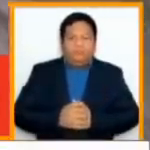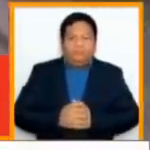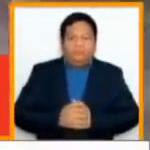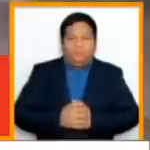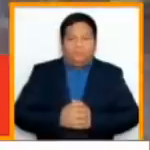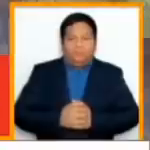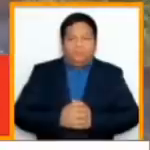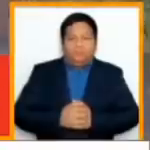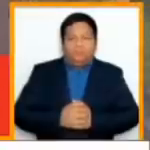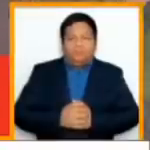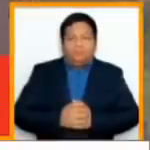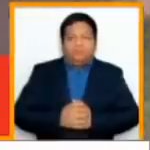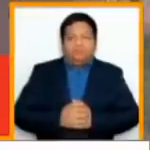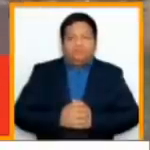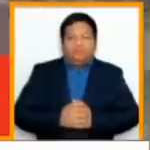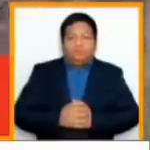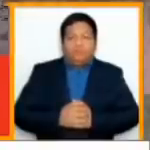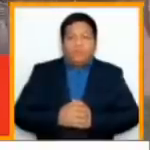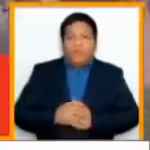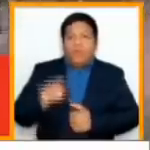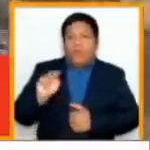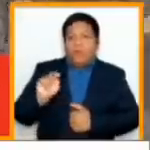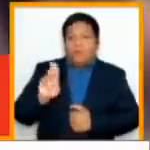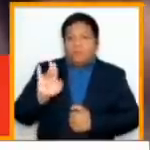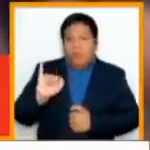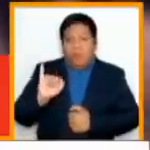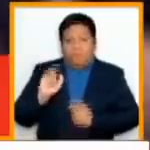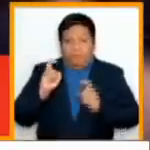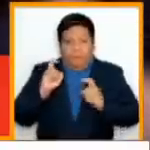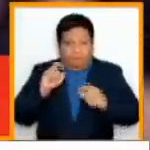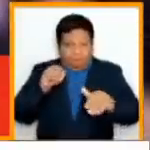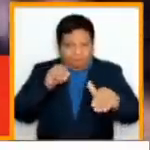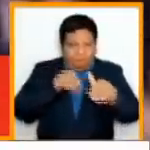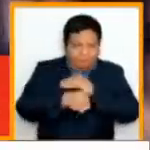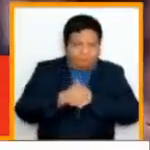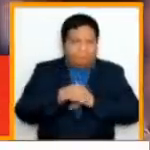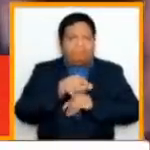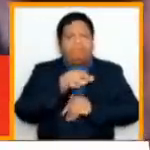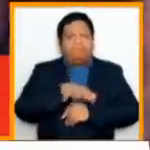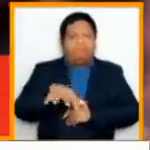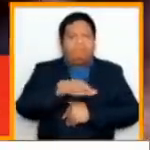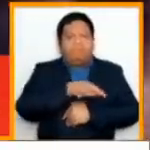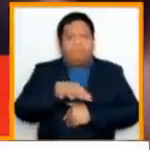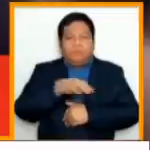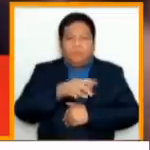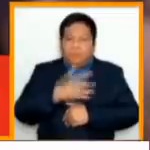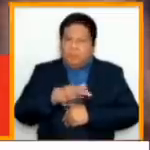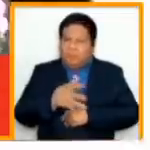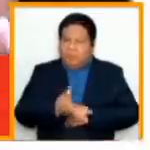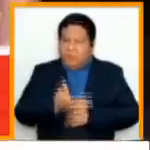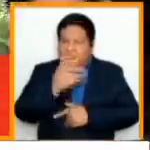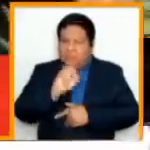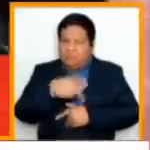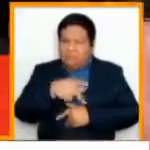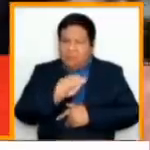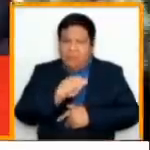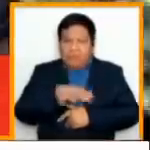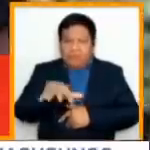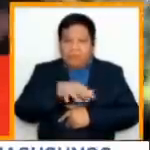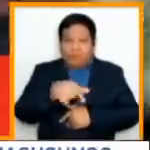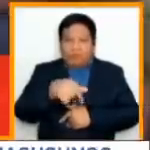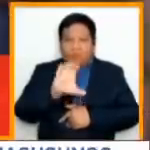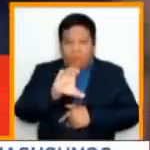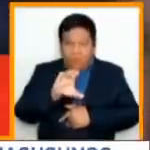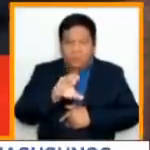Paspas ang pinasok ng mga tauhan ng NBI Anti-Human Trafficking Division ang high-end na spa center nito sa Quezon City. Limang parokyano